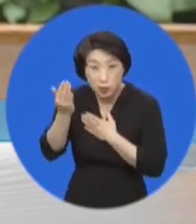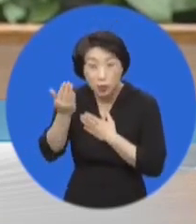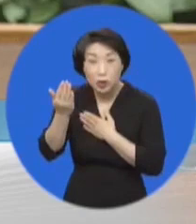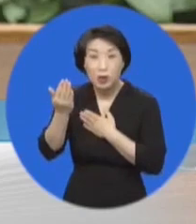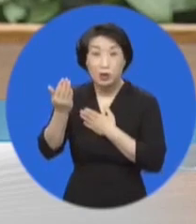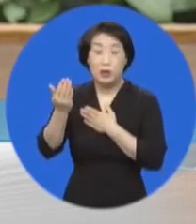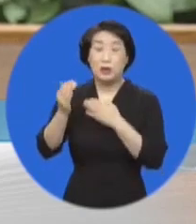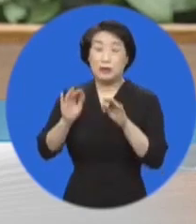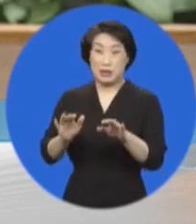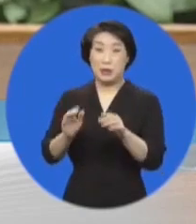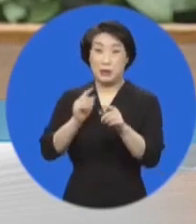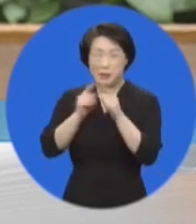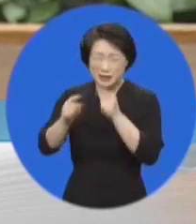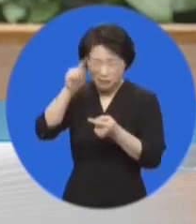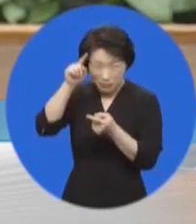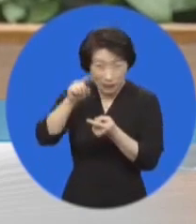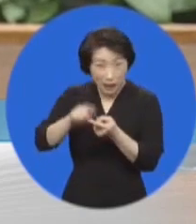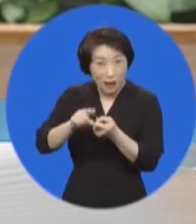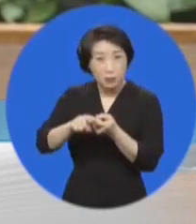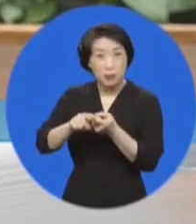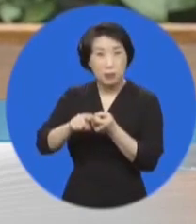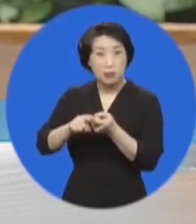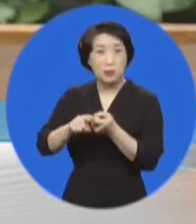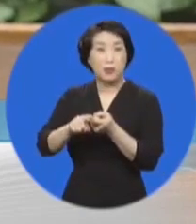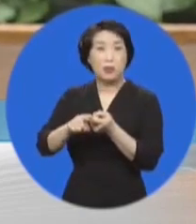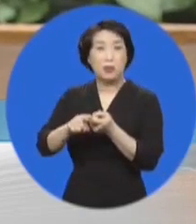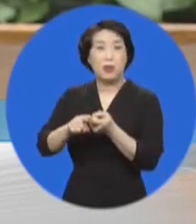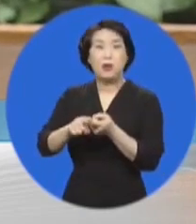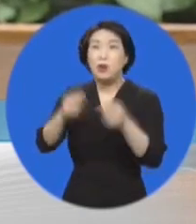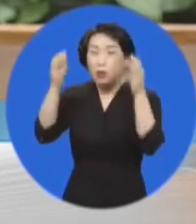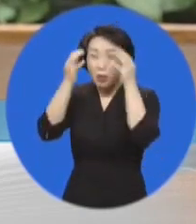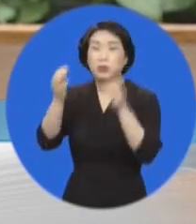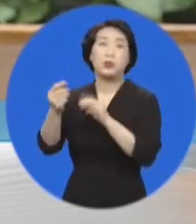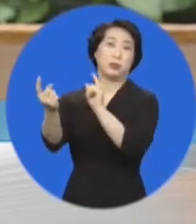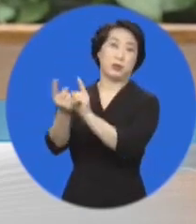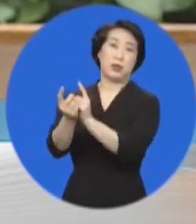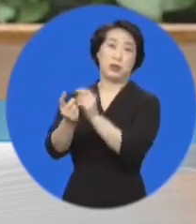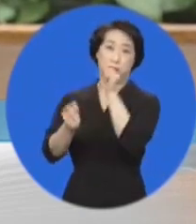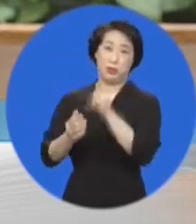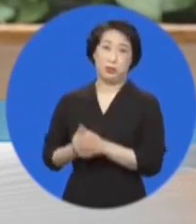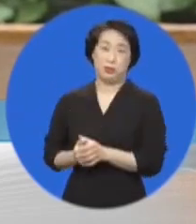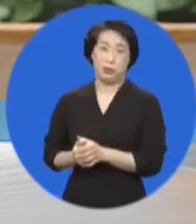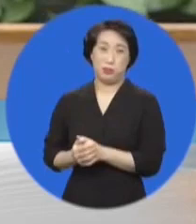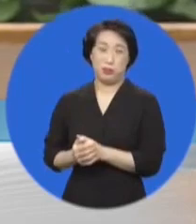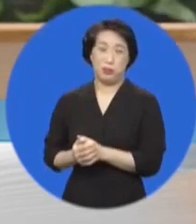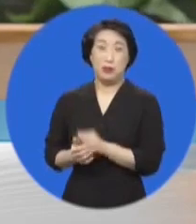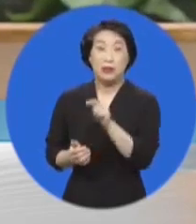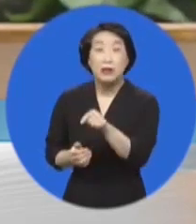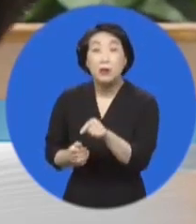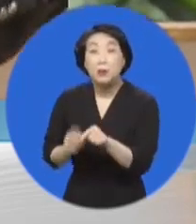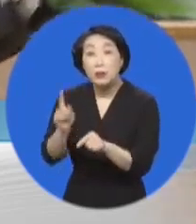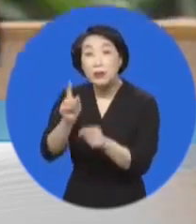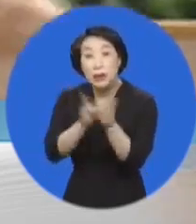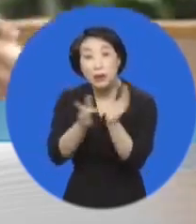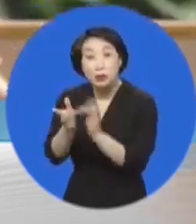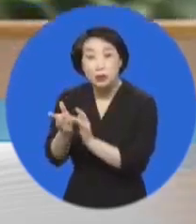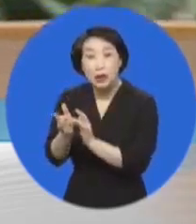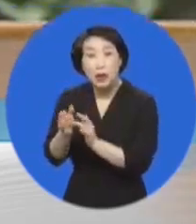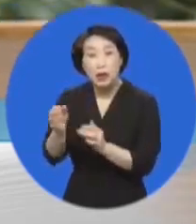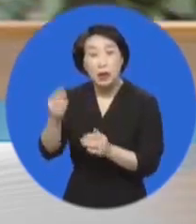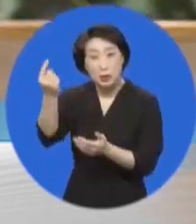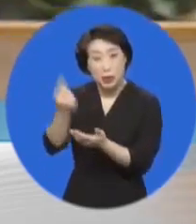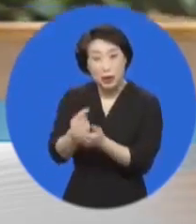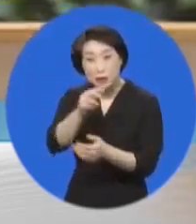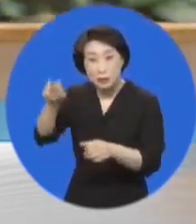되어 말씀 그대로 고통을 당하시는데 그가